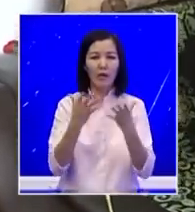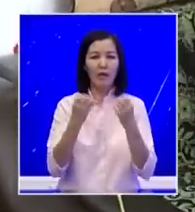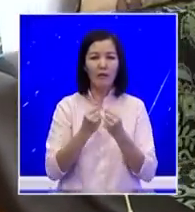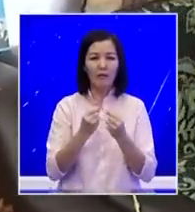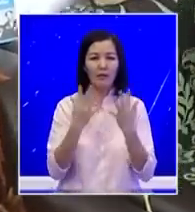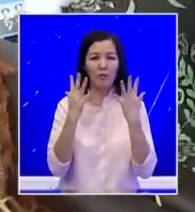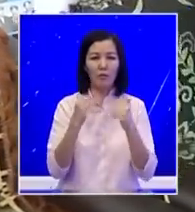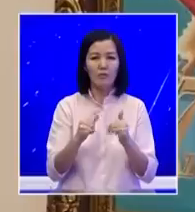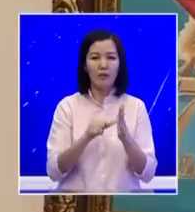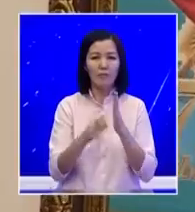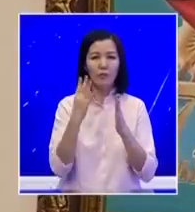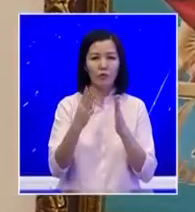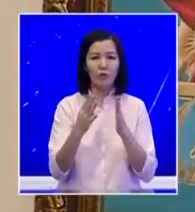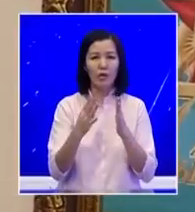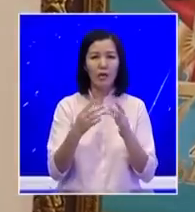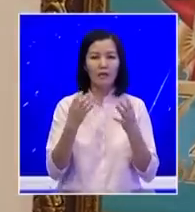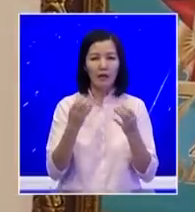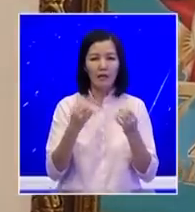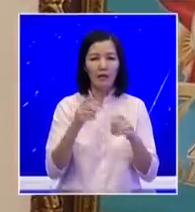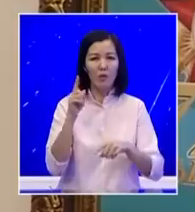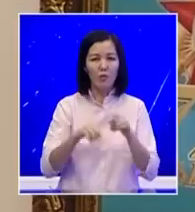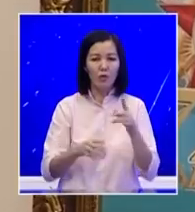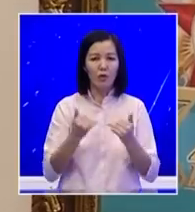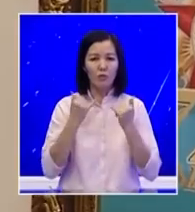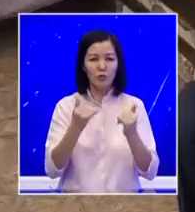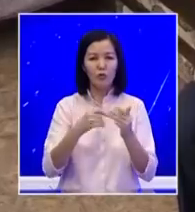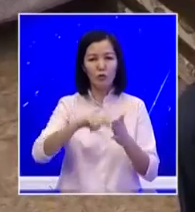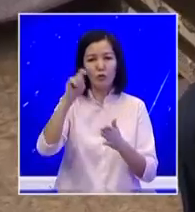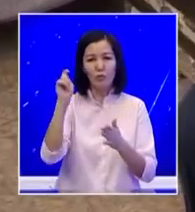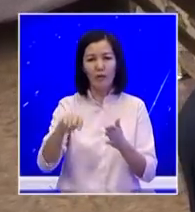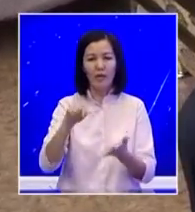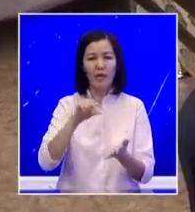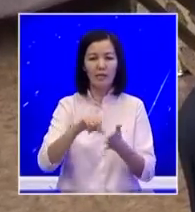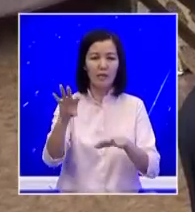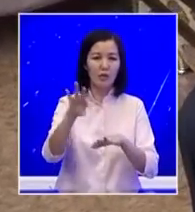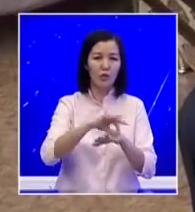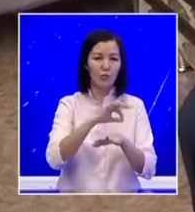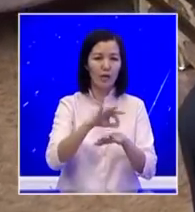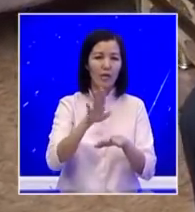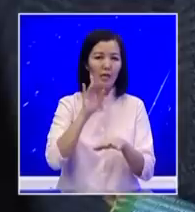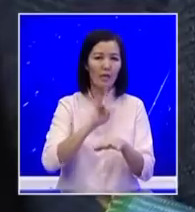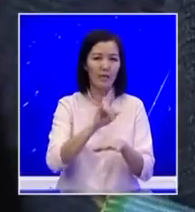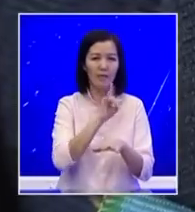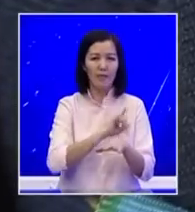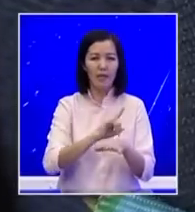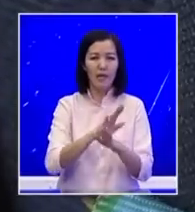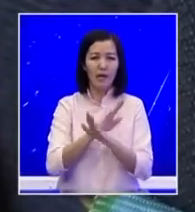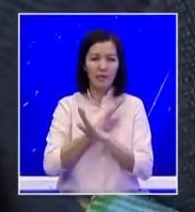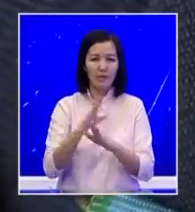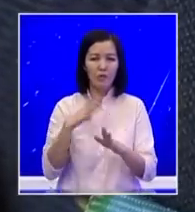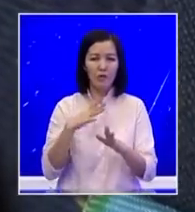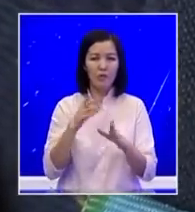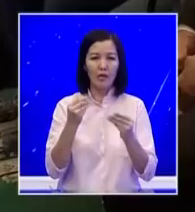майдангерлер саны облыста 64. Мұнан бөлек отан үшін от кешкен ерлердің жұбайларымен майданда қаза болғандарға да қаржылай